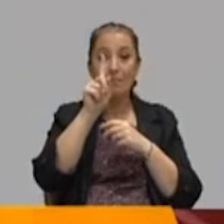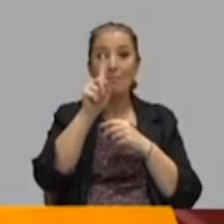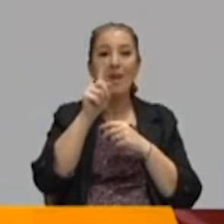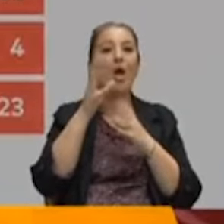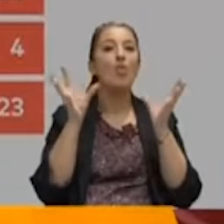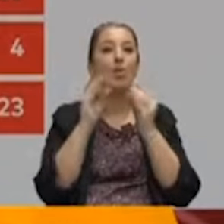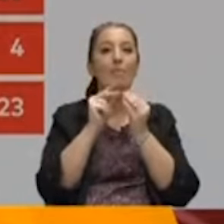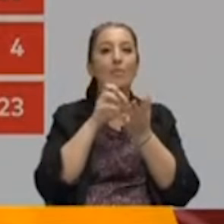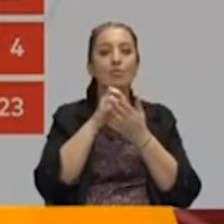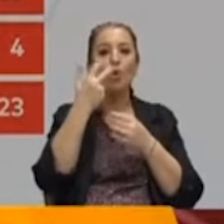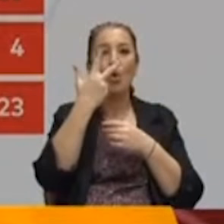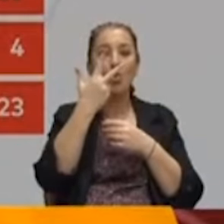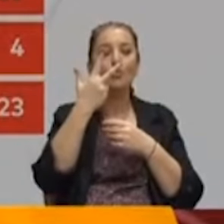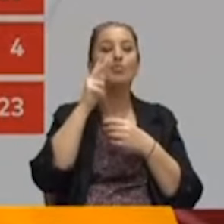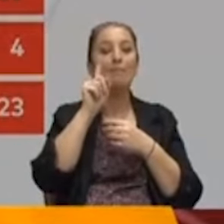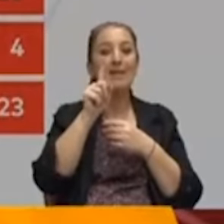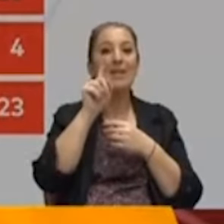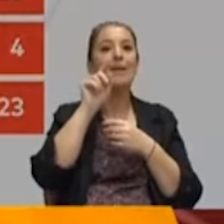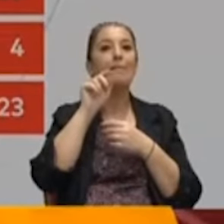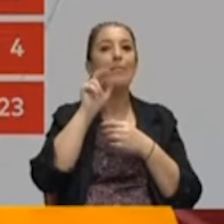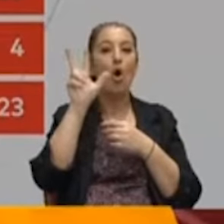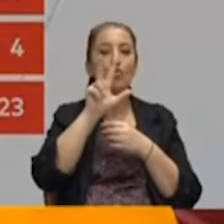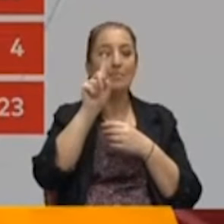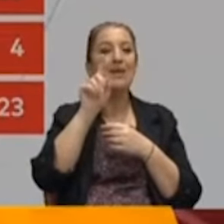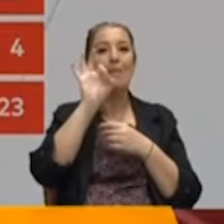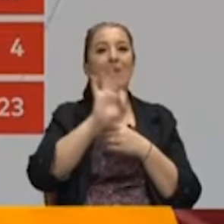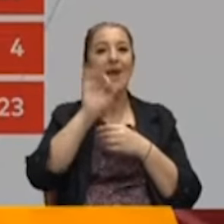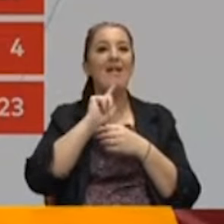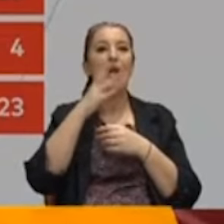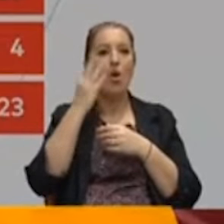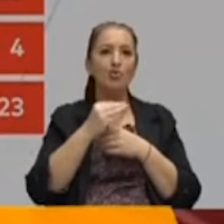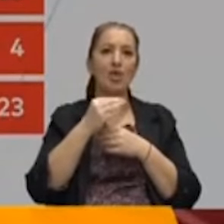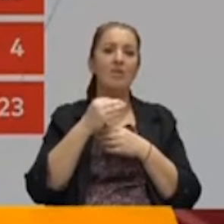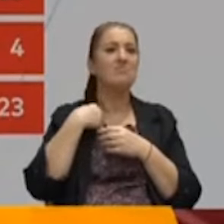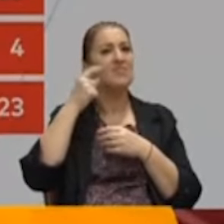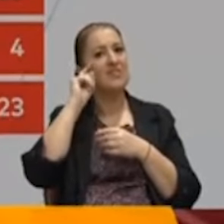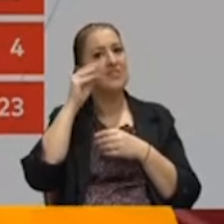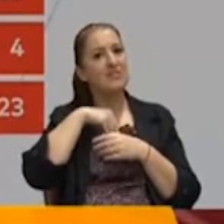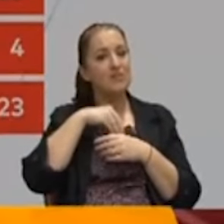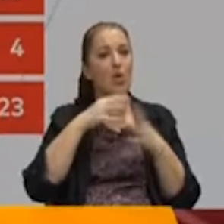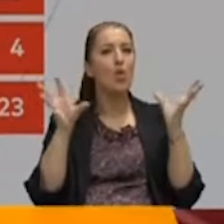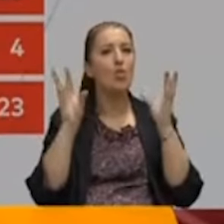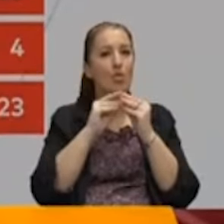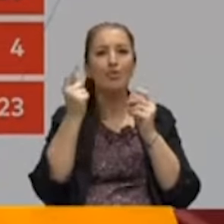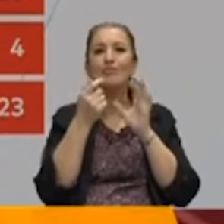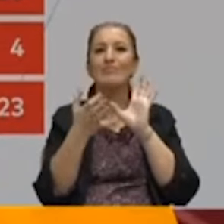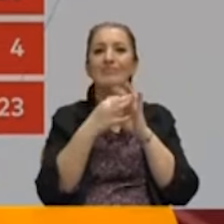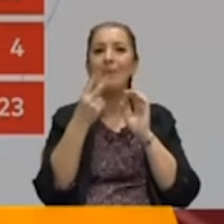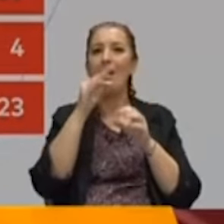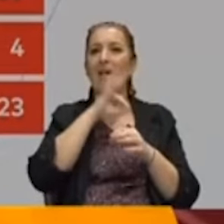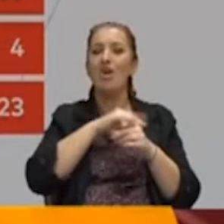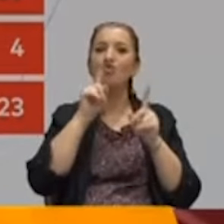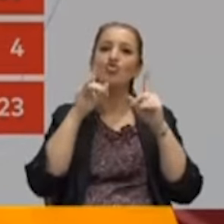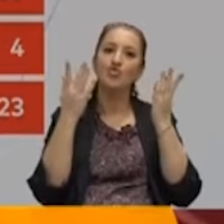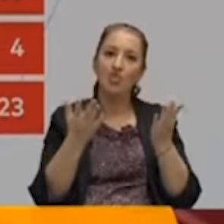bütçemiz 31 milyar lira olacak. Öngördüğümüz şekilde toplam iştirak karlarımız ise